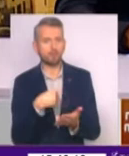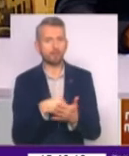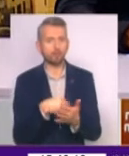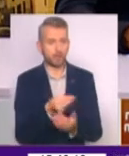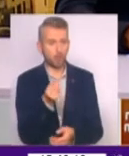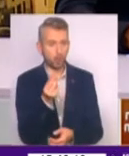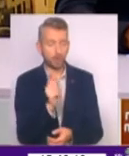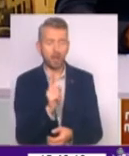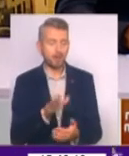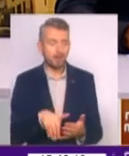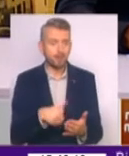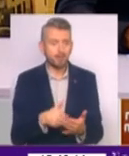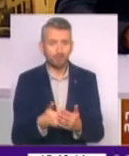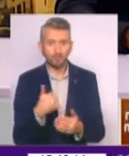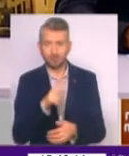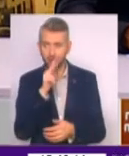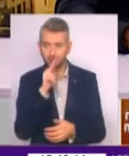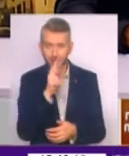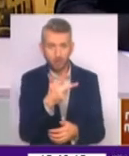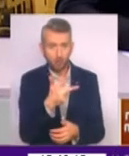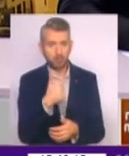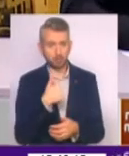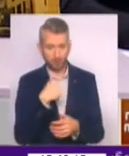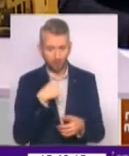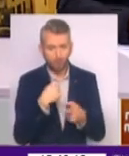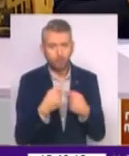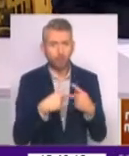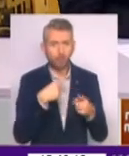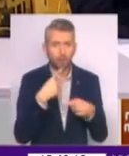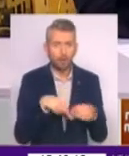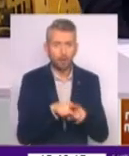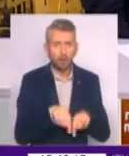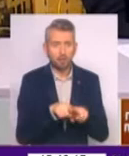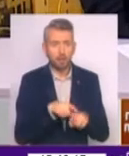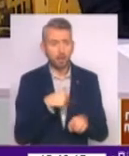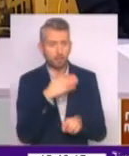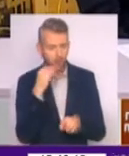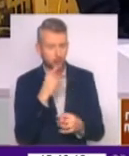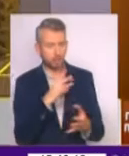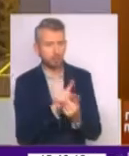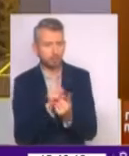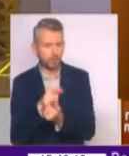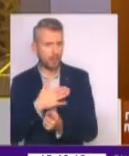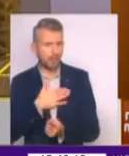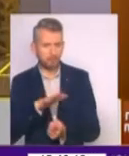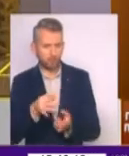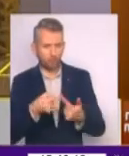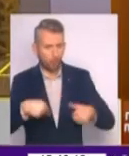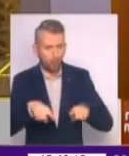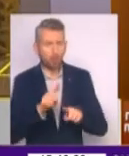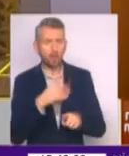кошти, але досі вже третій рік ми про це говоримо, я неодноразово зустрічався, хоча це не мій округ, але дуже люблю це